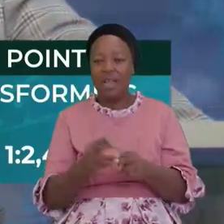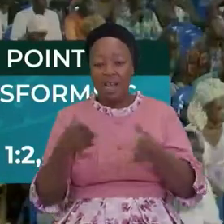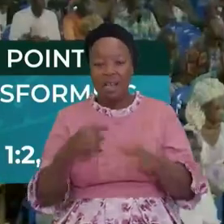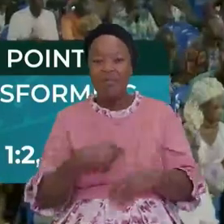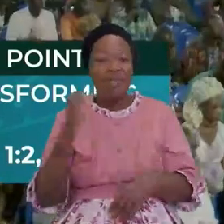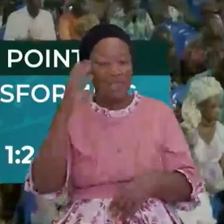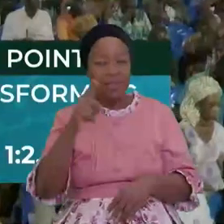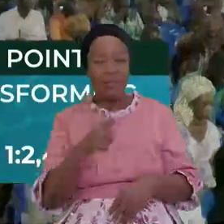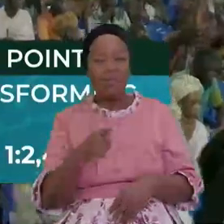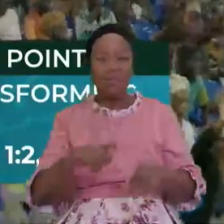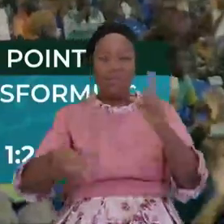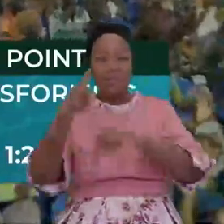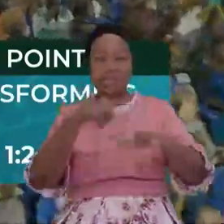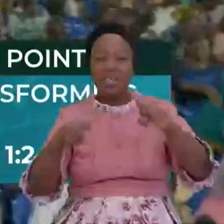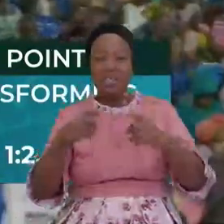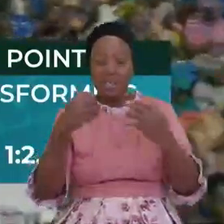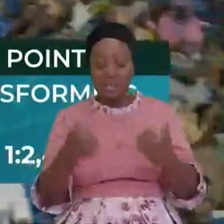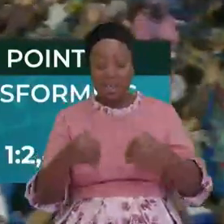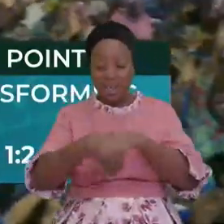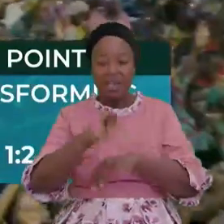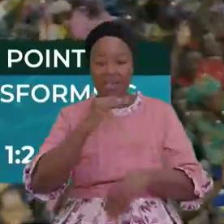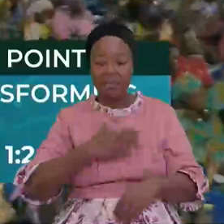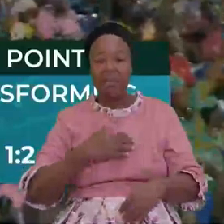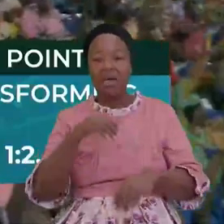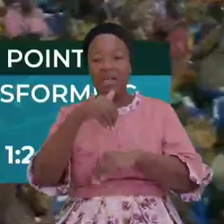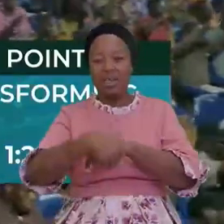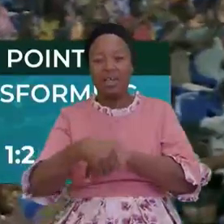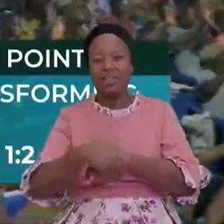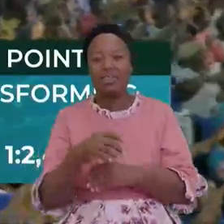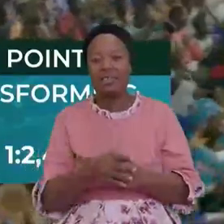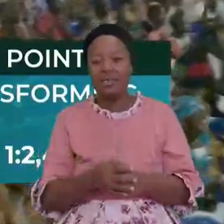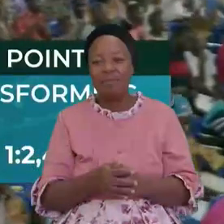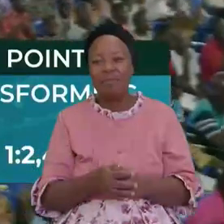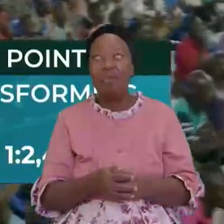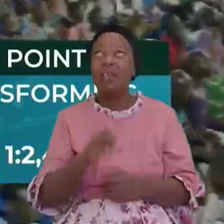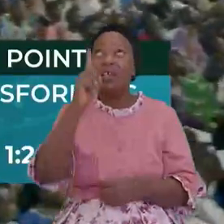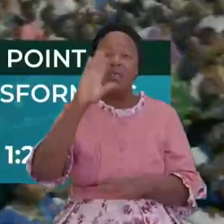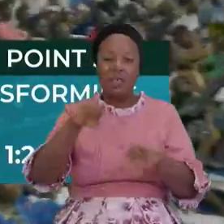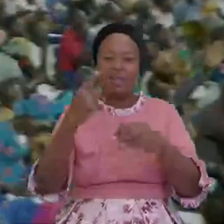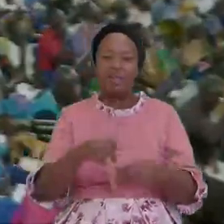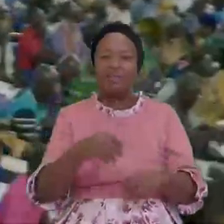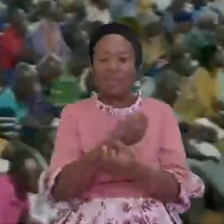Ce soir, c'est ta soirée. Je vais entendre. Ce soir, c'est ta soirée.